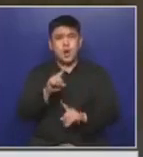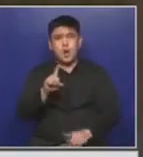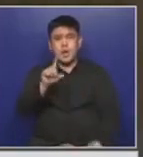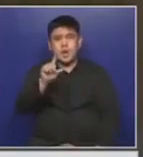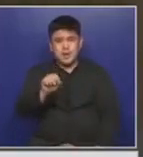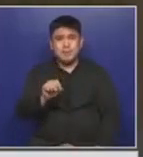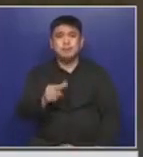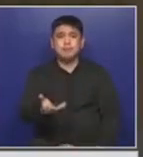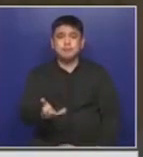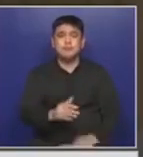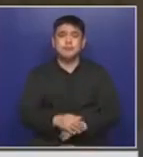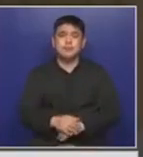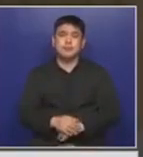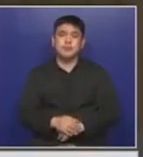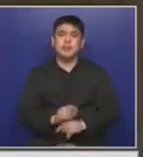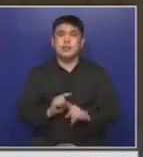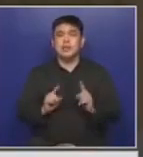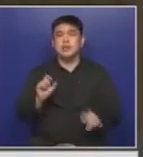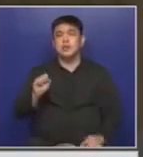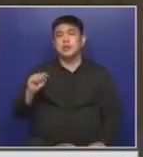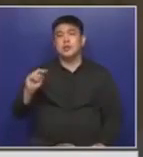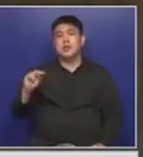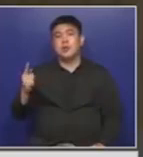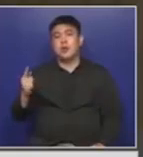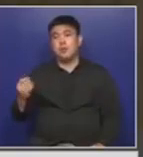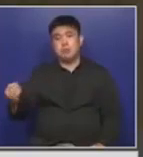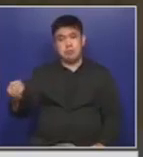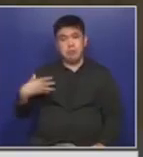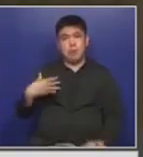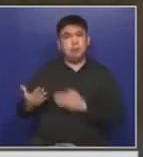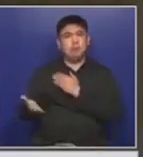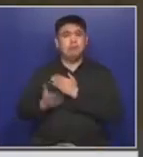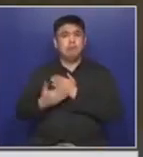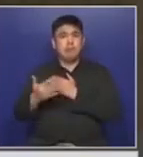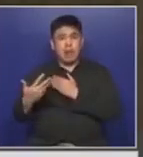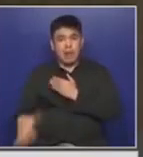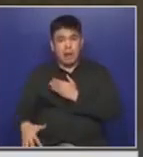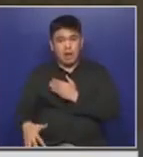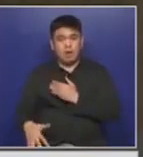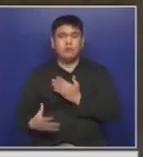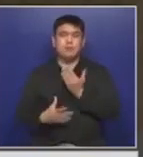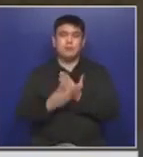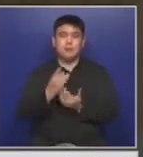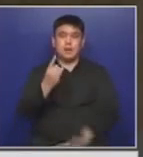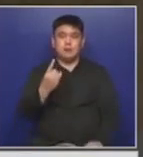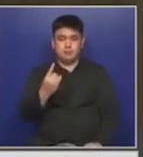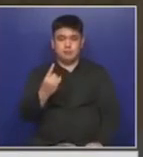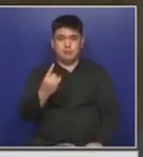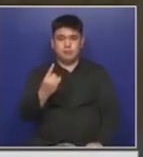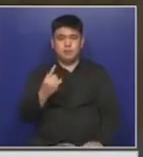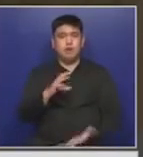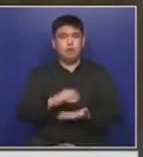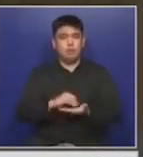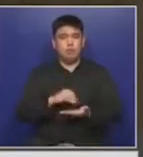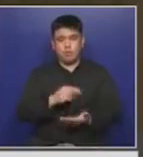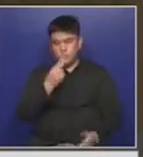งแต่ในเมื่อทางสทง.ได้มีการแจ้งท่านมาแล้วก่อนหน้าไม่ต่ำกว่า1สัปดาห์ว่าข้อมูลที่ท่าน